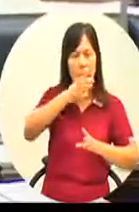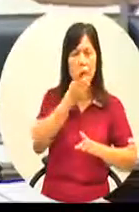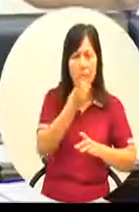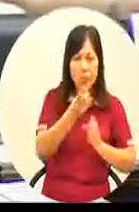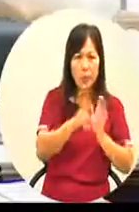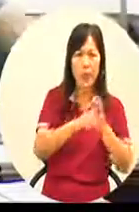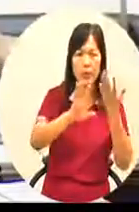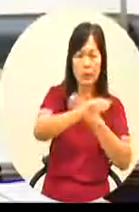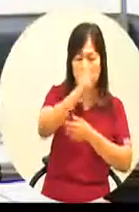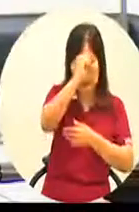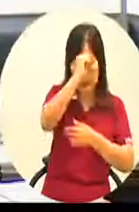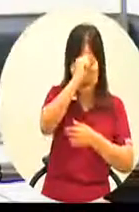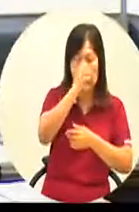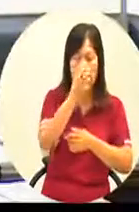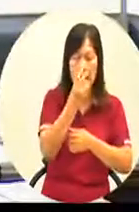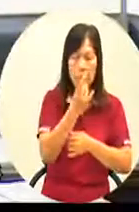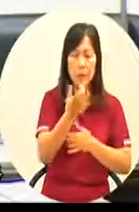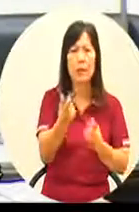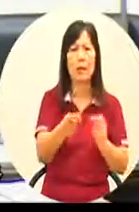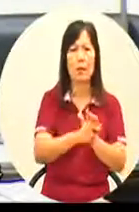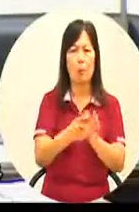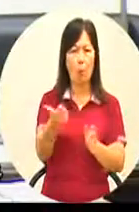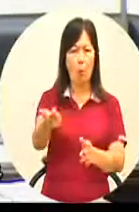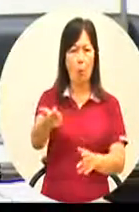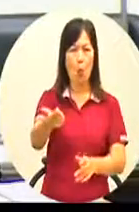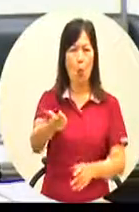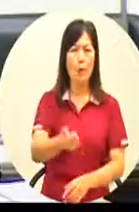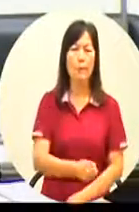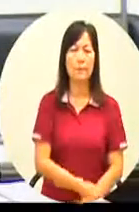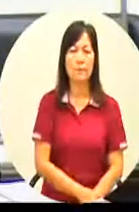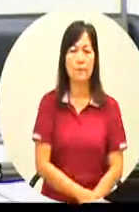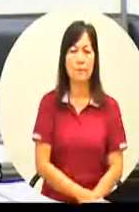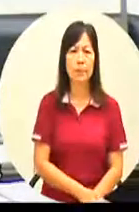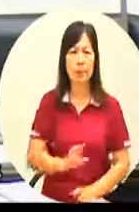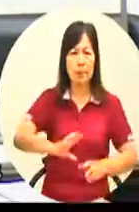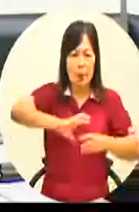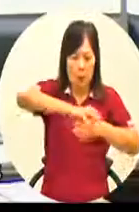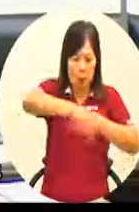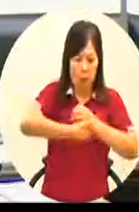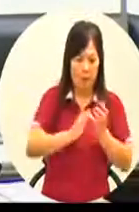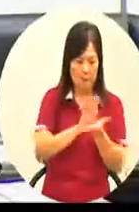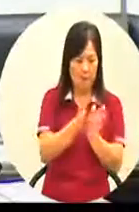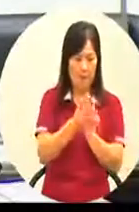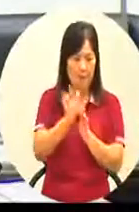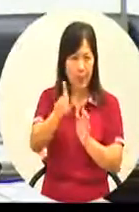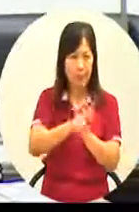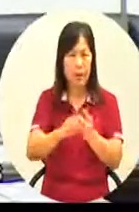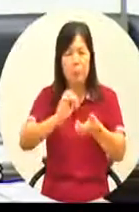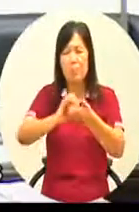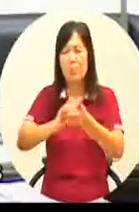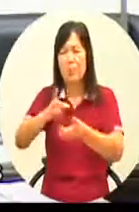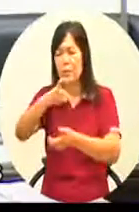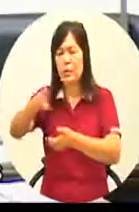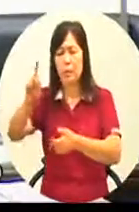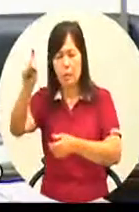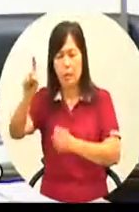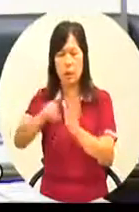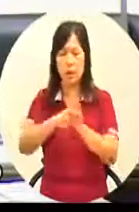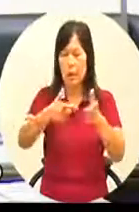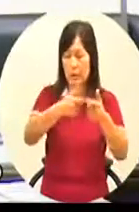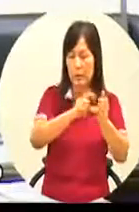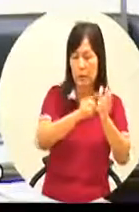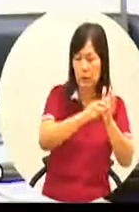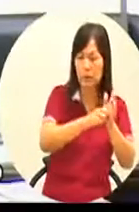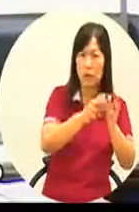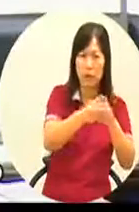的印尼的，有够厉害。我感觉所以世界给变，无得讲，你不要只有英文的，该适当的时机该